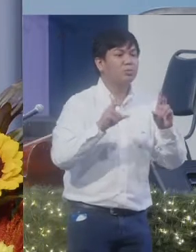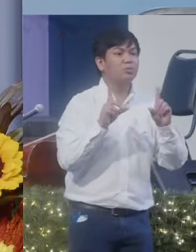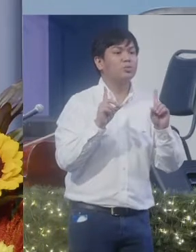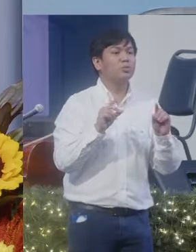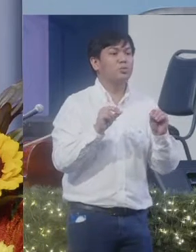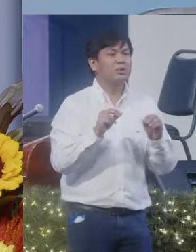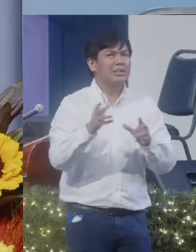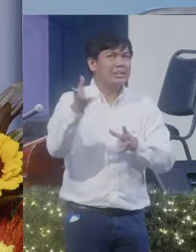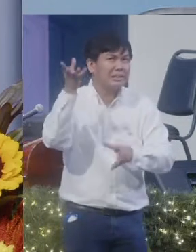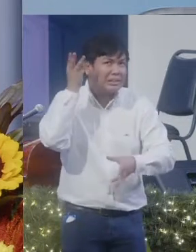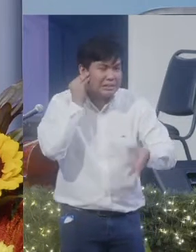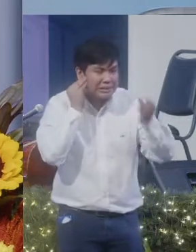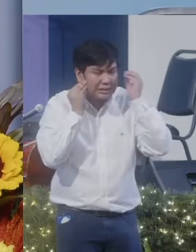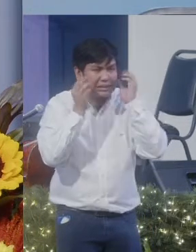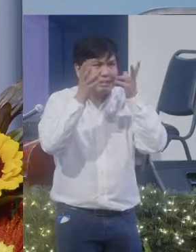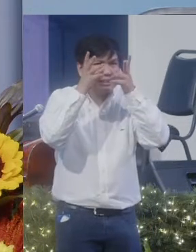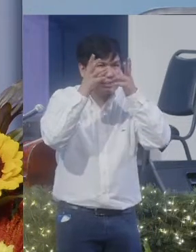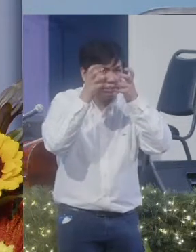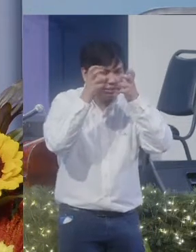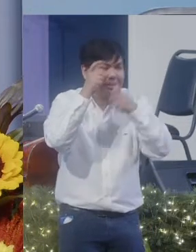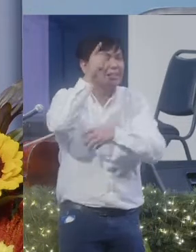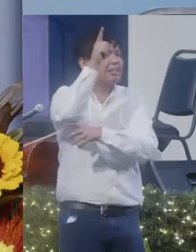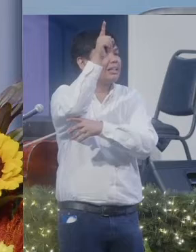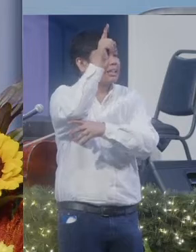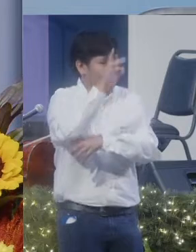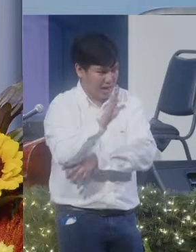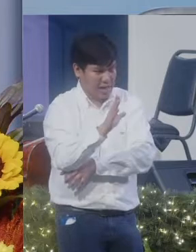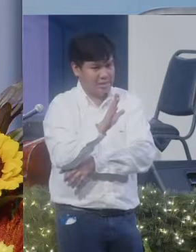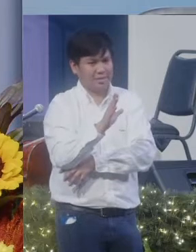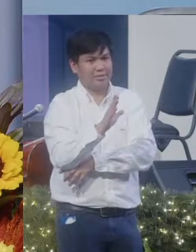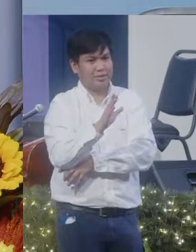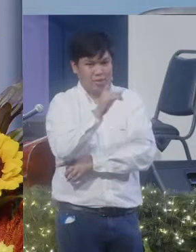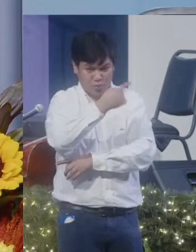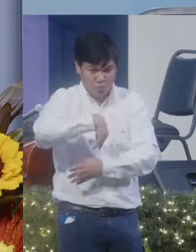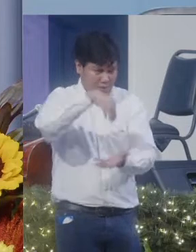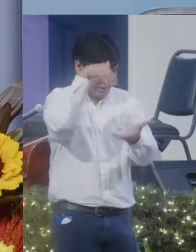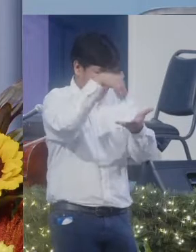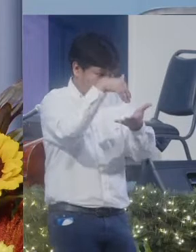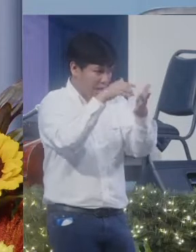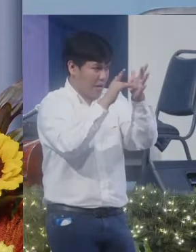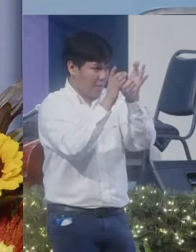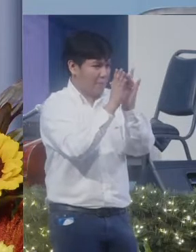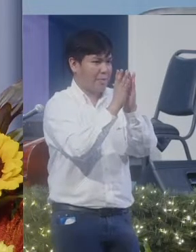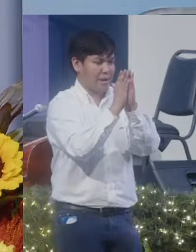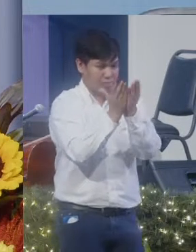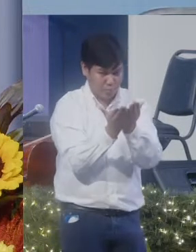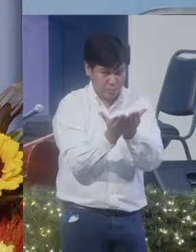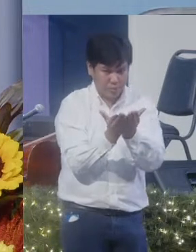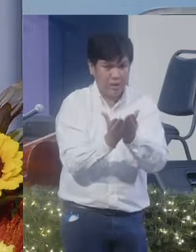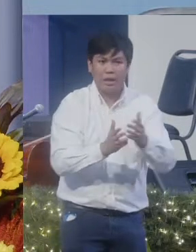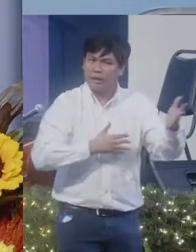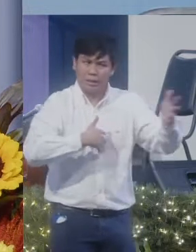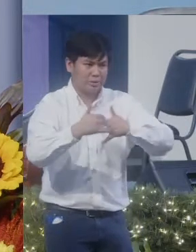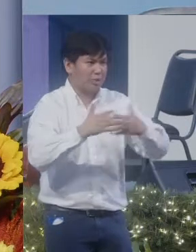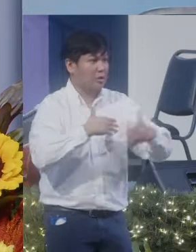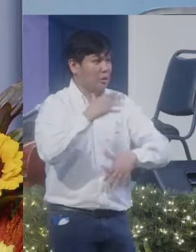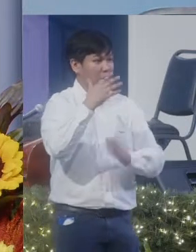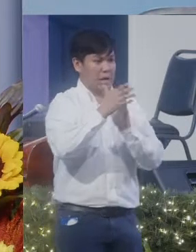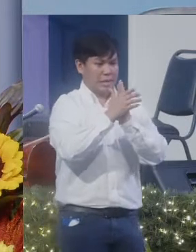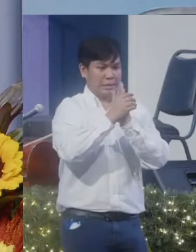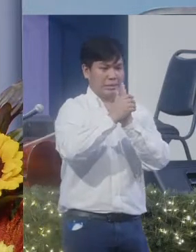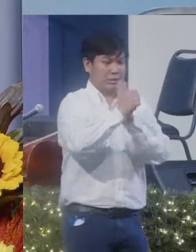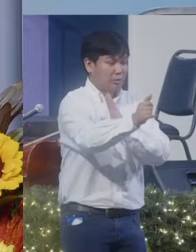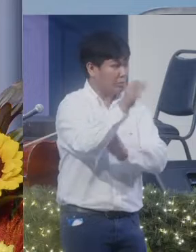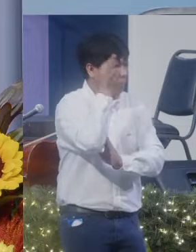ng salita ng Diyos. Wala pong magagawa kahit na anong ganda, kahit na anong galing